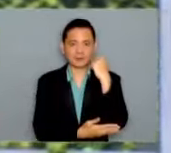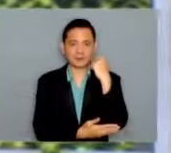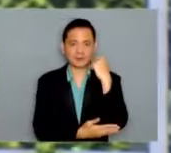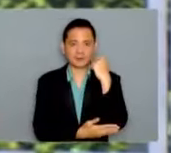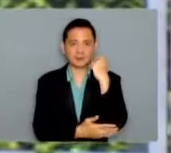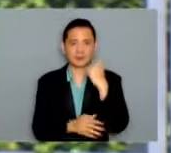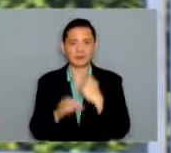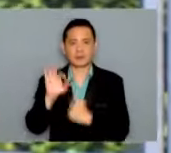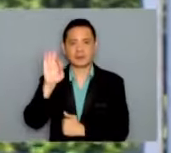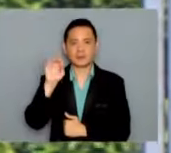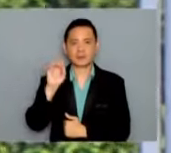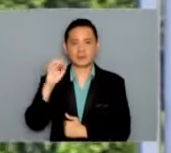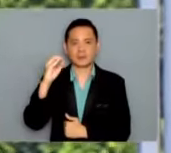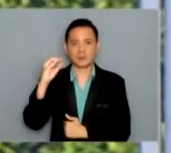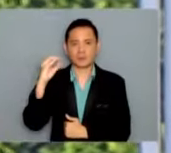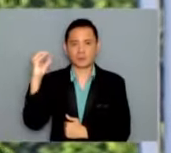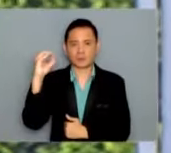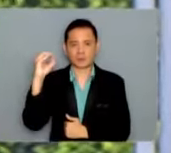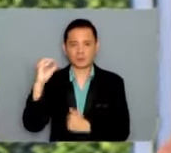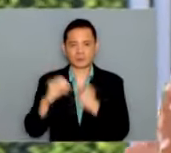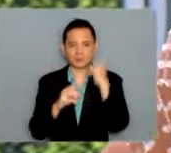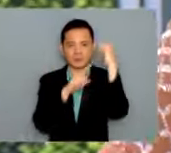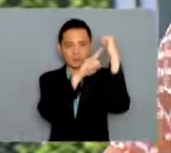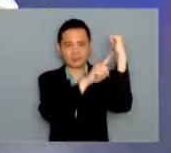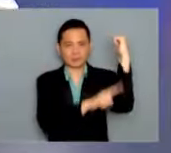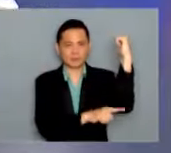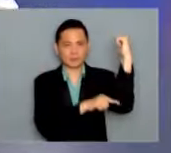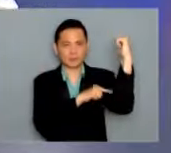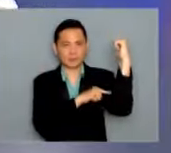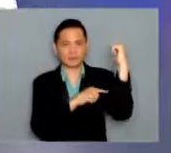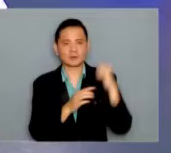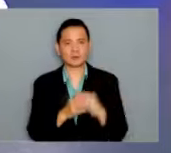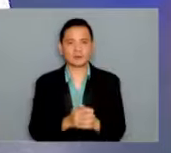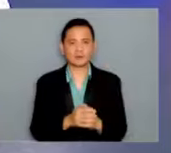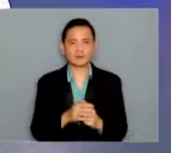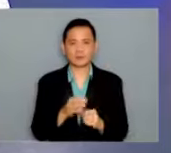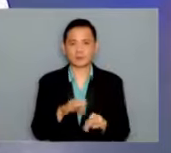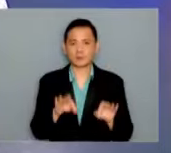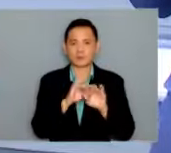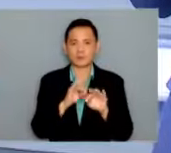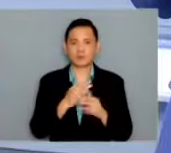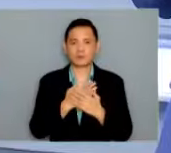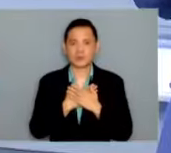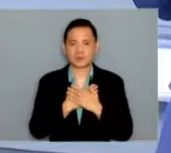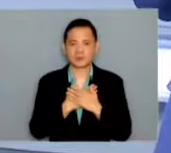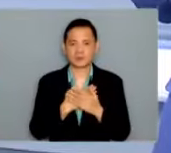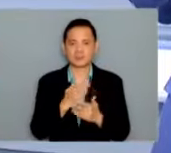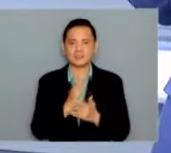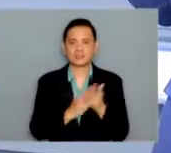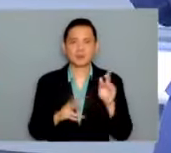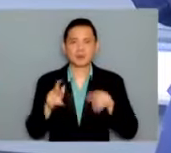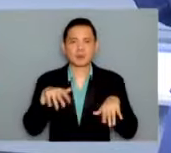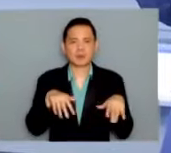siya tense, hindi siya dapat naka-close. Dapat mas relax lang siya. Okay. Coach, bakit may iba kung nagre-run parang nakaganyan? Pwede naman.